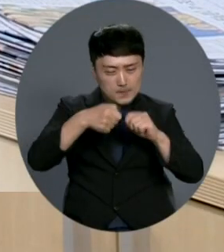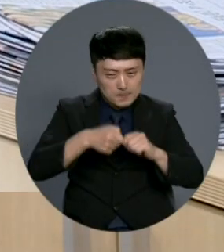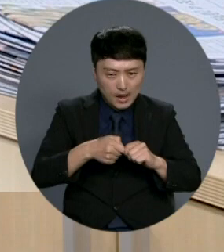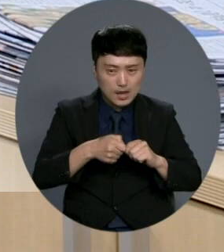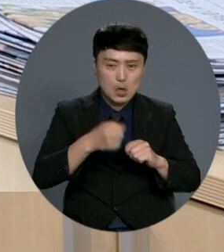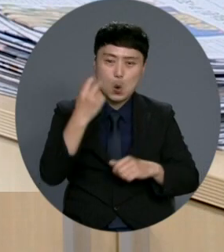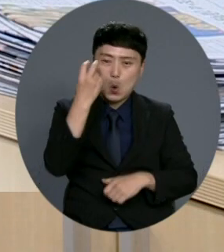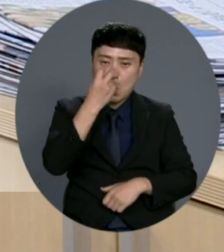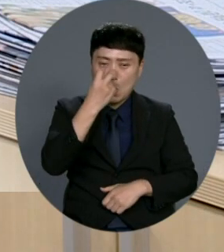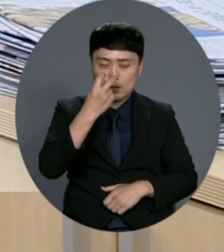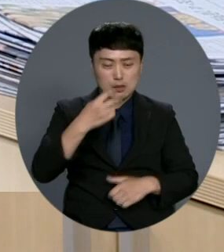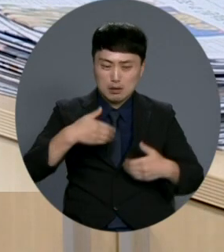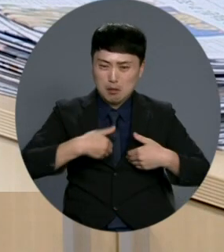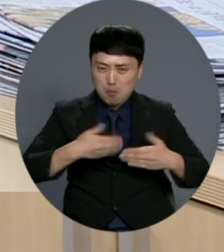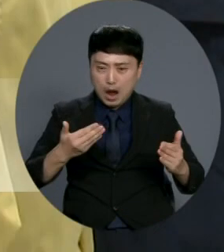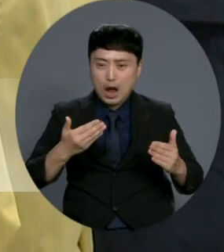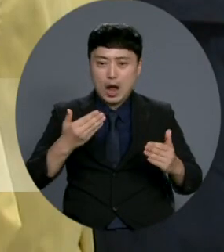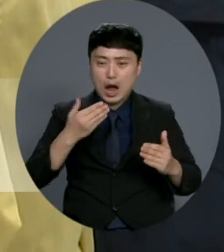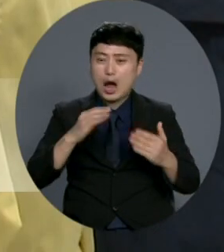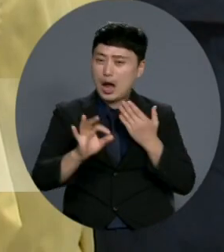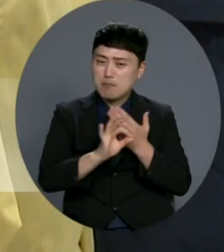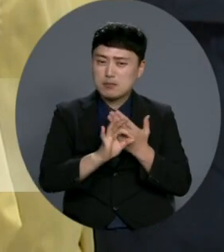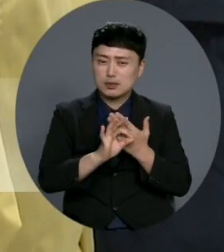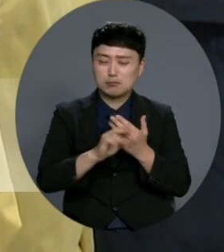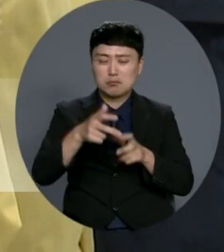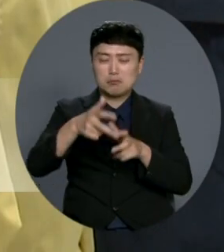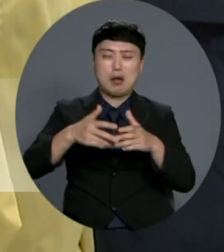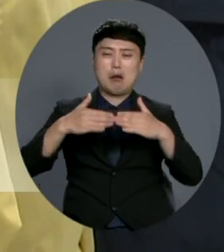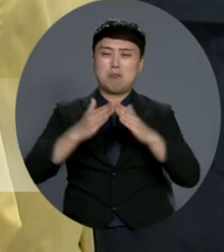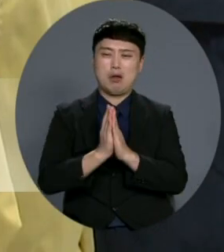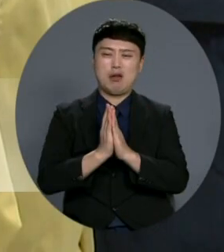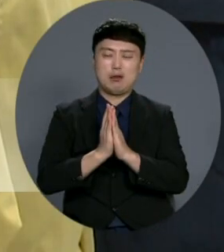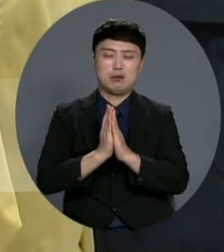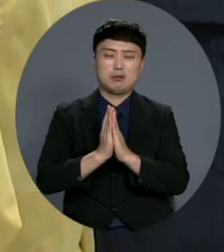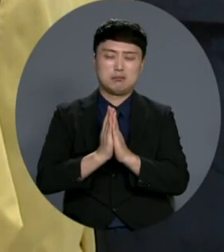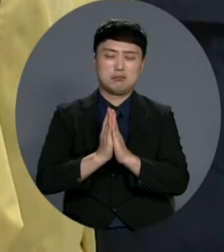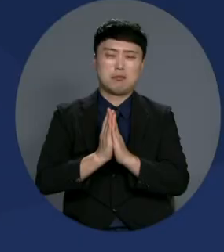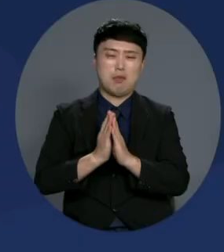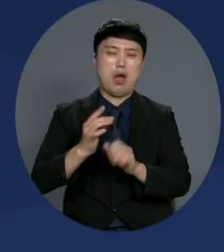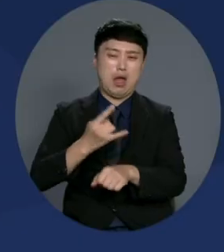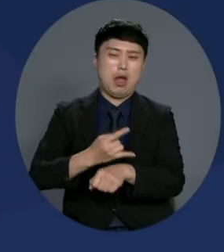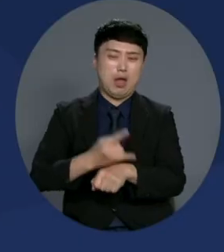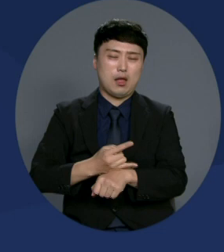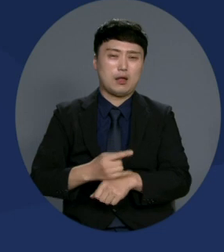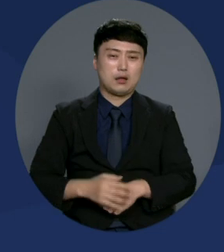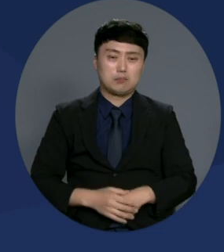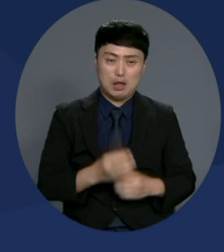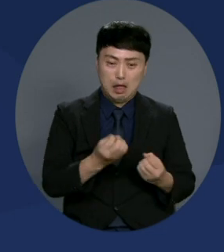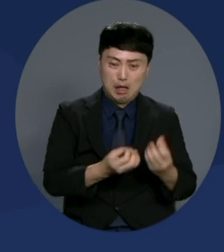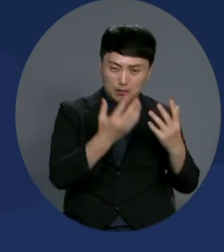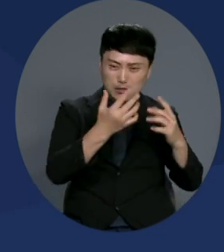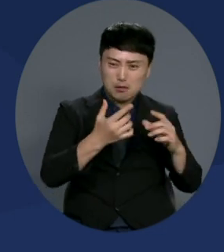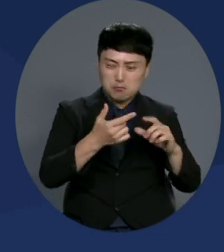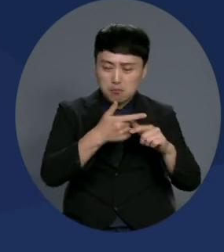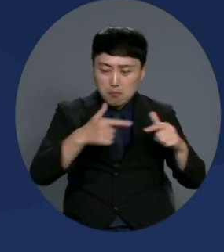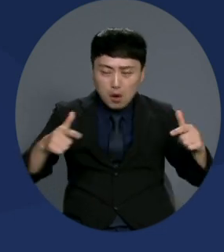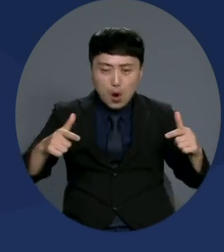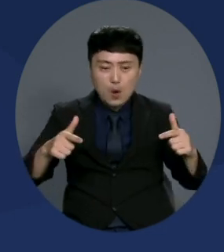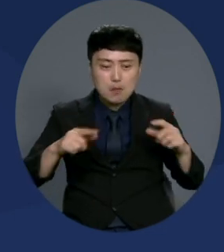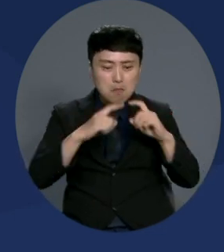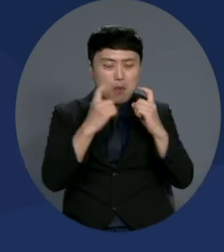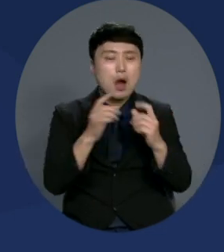살펴보고 필요하지 않다고 판단하면 과감히 없애기로 했습니다 행사성 선심성 민간